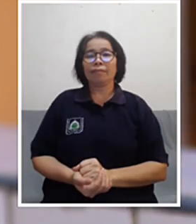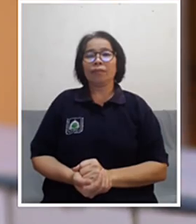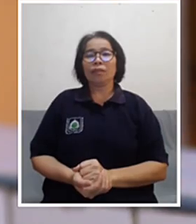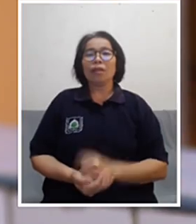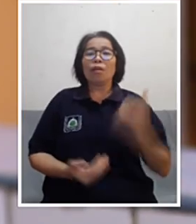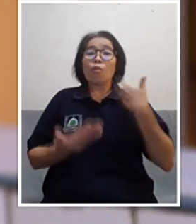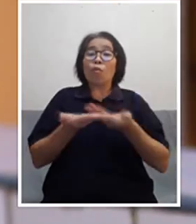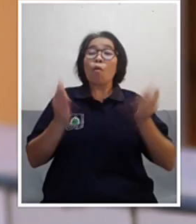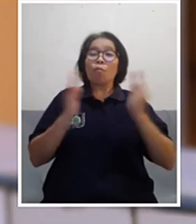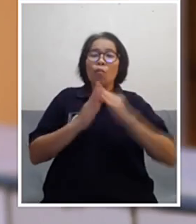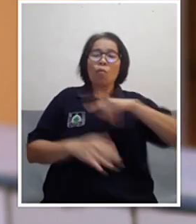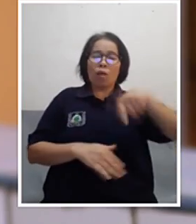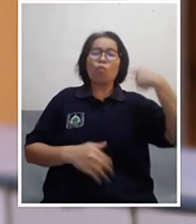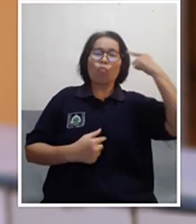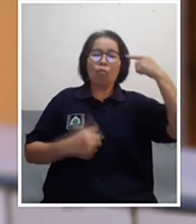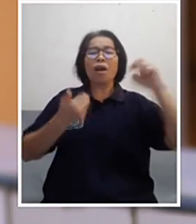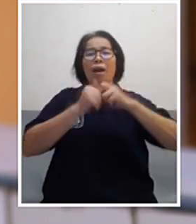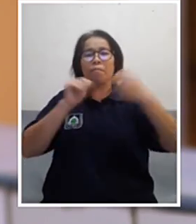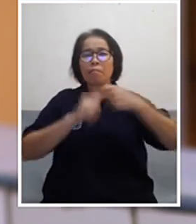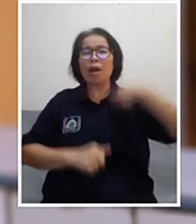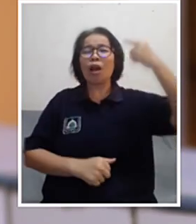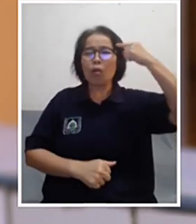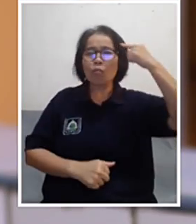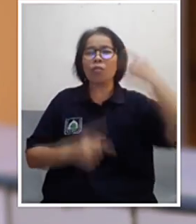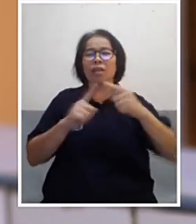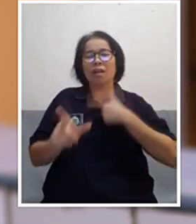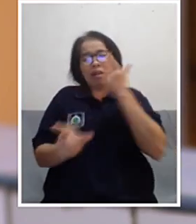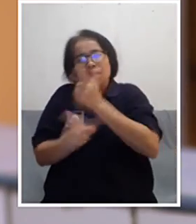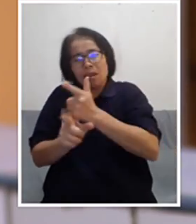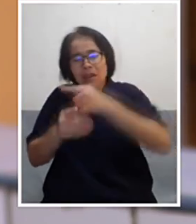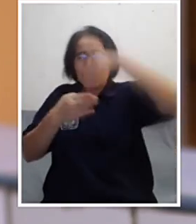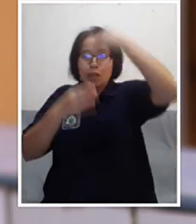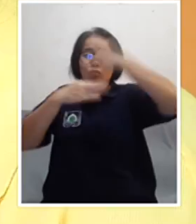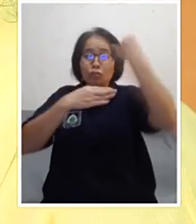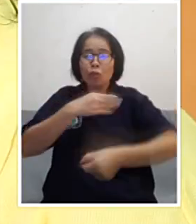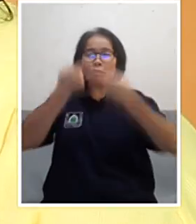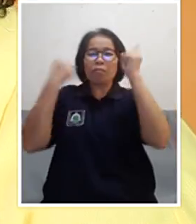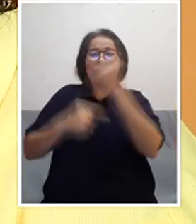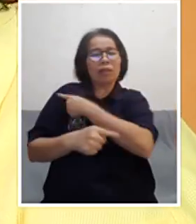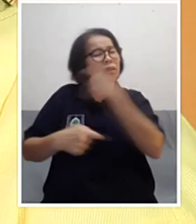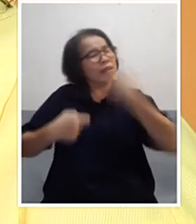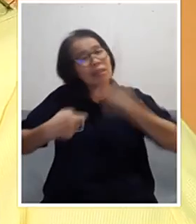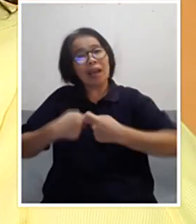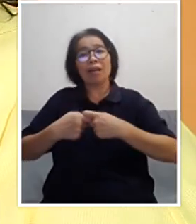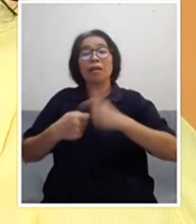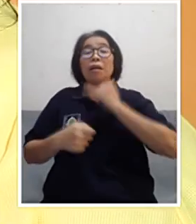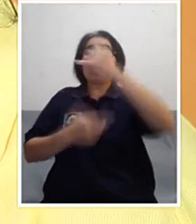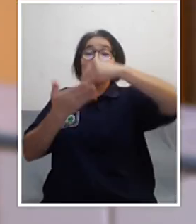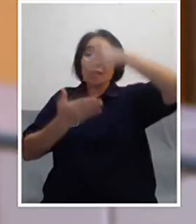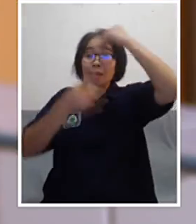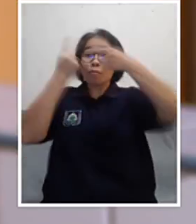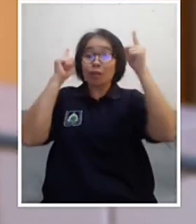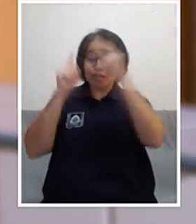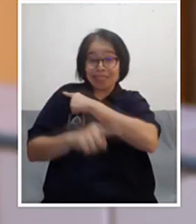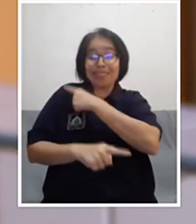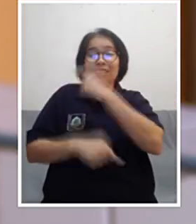ครอบครัวแม่พื้นฐานมันก็ลำบากอยู่แล้วเนาะจะเรียนลูกให้จบป.ตรีนี่คือยากลำบากมากพอเขาไปเรียนได้2ปีป.ตรีเ